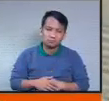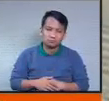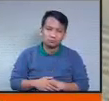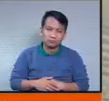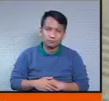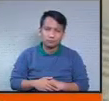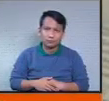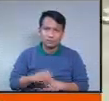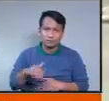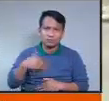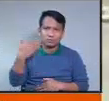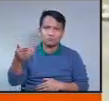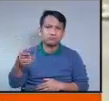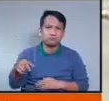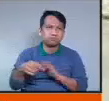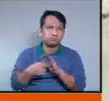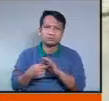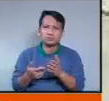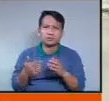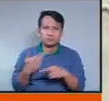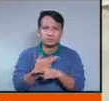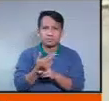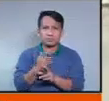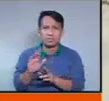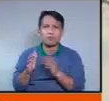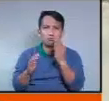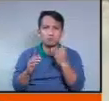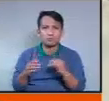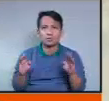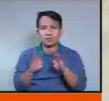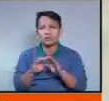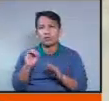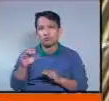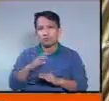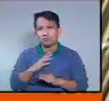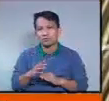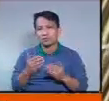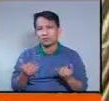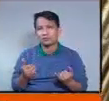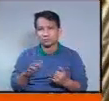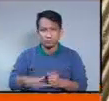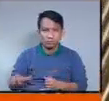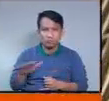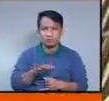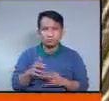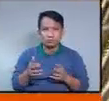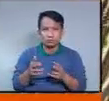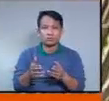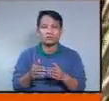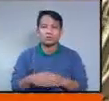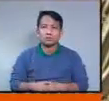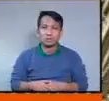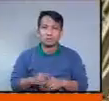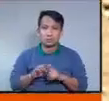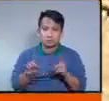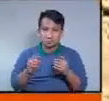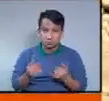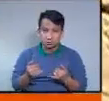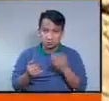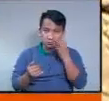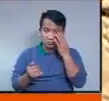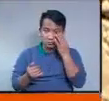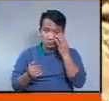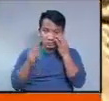ng talagang ipapaayos nila kapag daw stable na daw yung mga kalsada na yun. Sa ngayon kasi, dahil